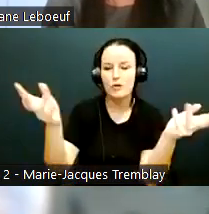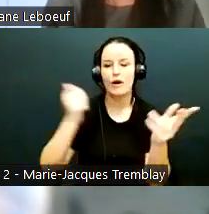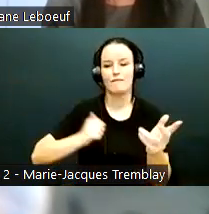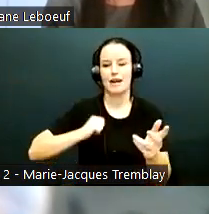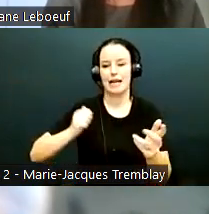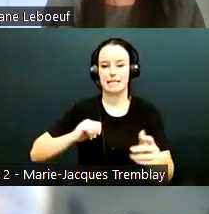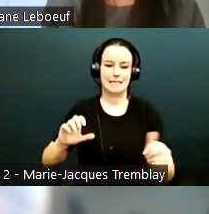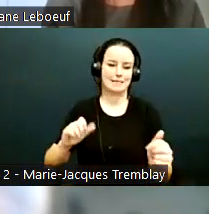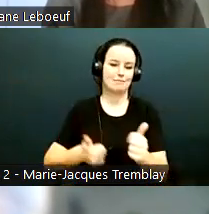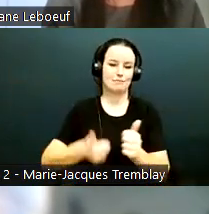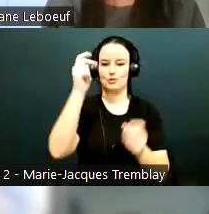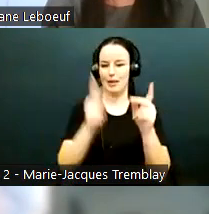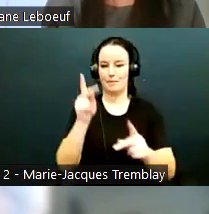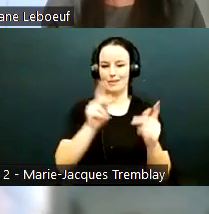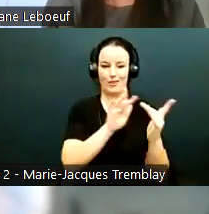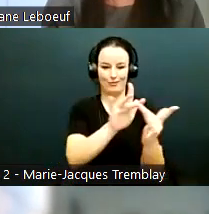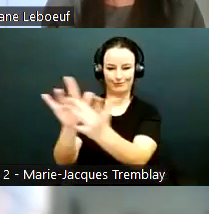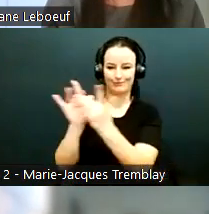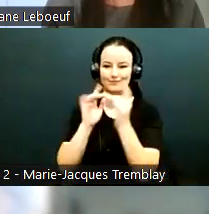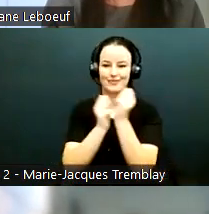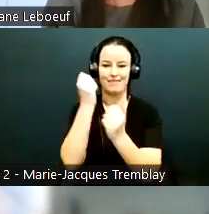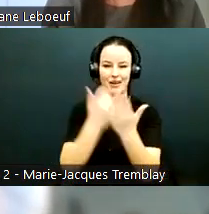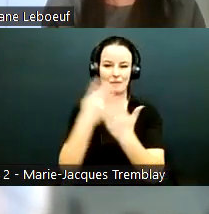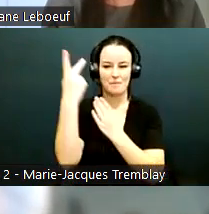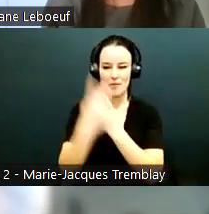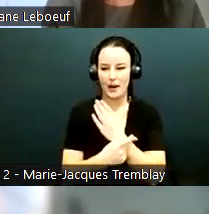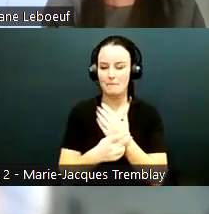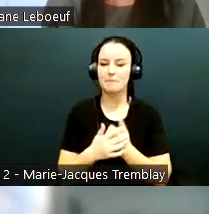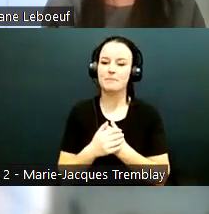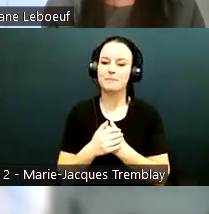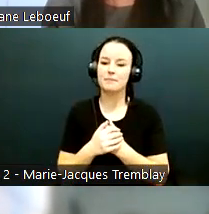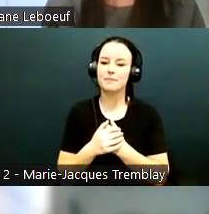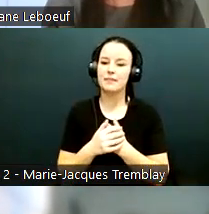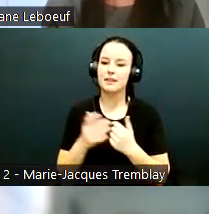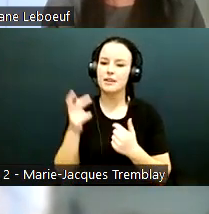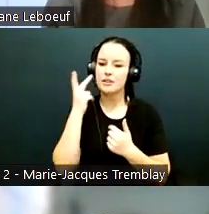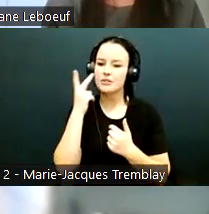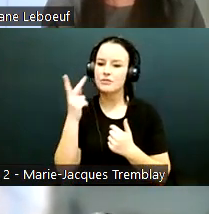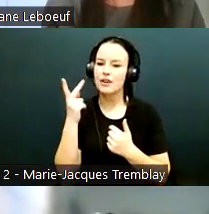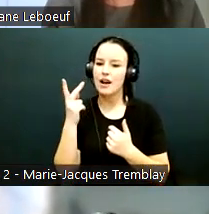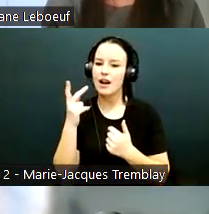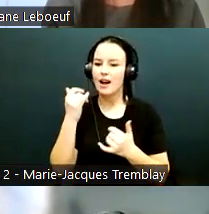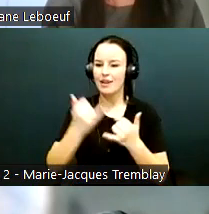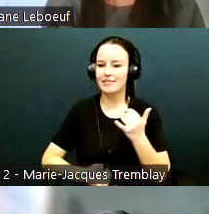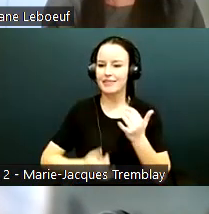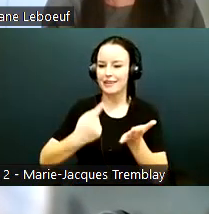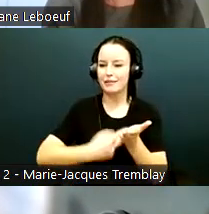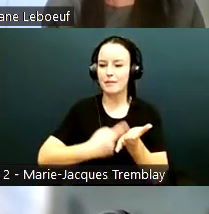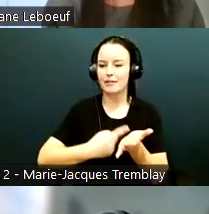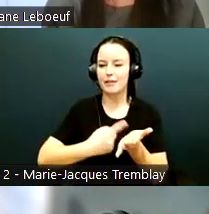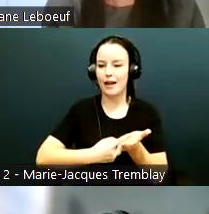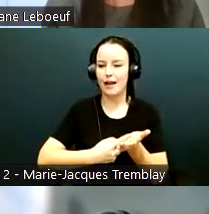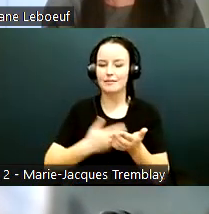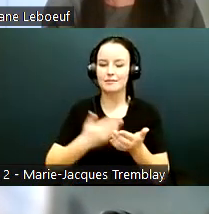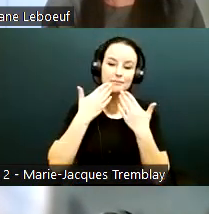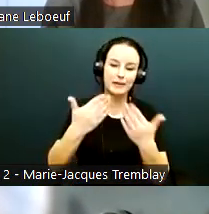le plus de monde possible avec ce beau programme. Et je vois qu'il y a encore juste un dernier message qui vous remercie pour